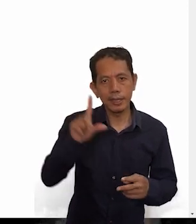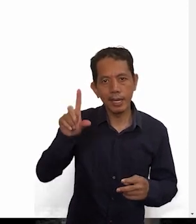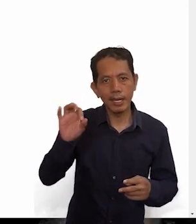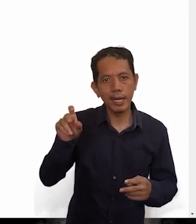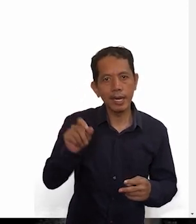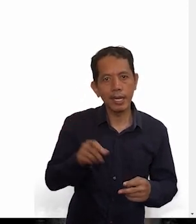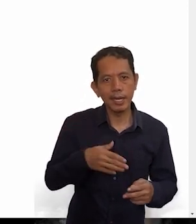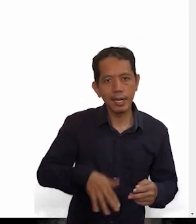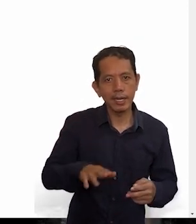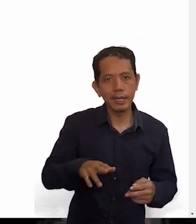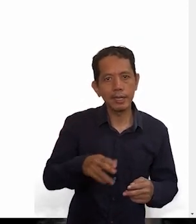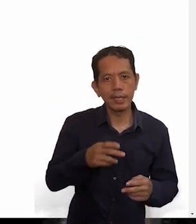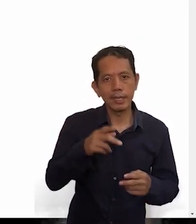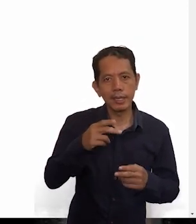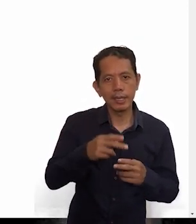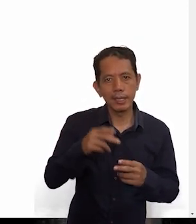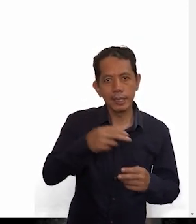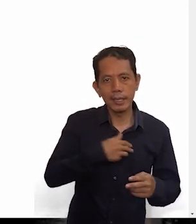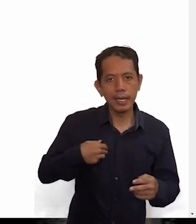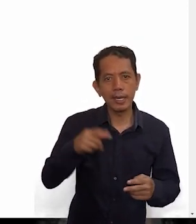lainnya.